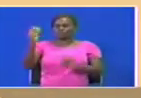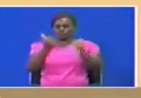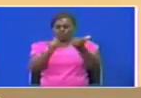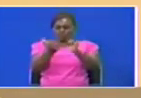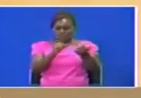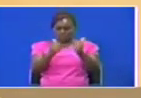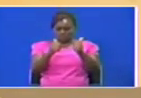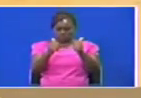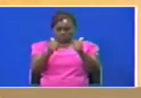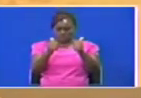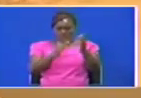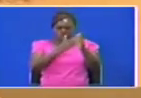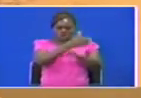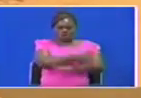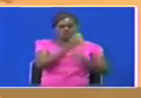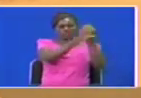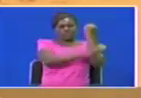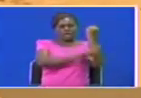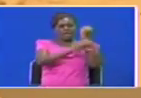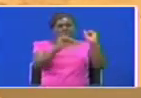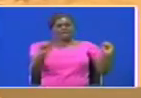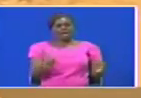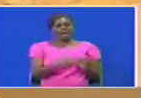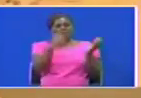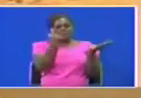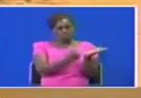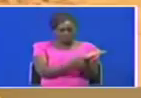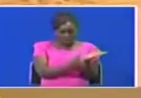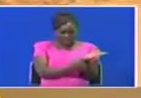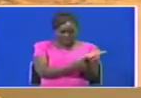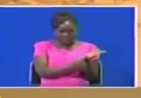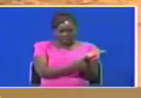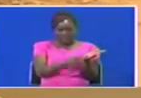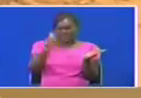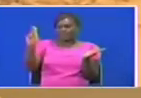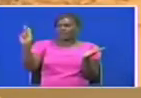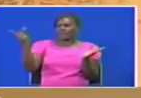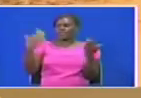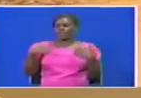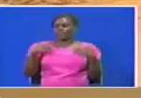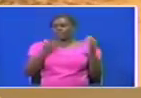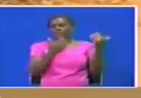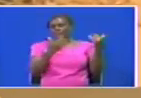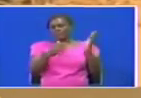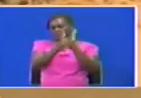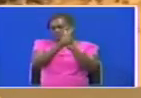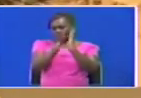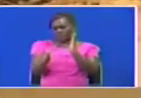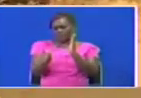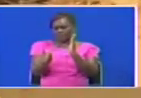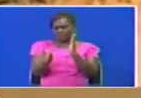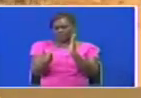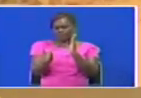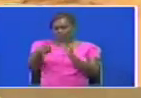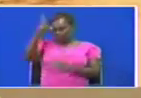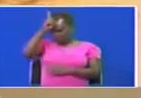cha ubingwa wa mbio za nyika ulimwenguni yatakayoandaliwa Uganda. Huku wa Kenya wakitarajiwa kushamiri, kijiji cha Keringet katika